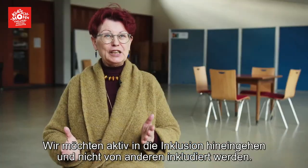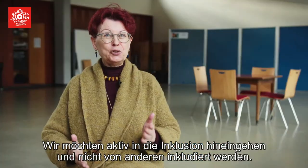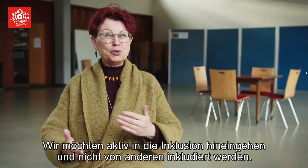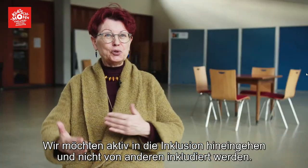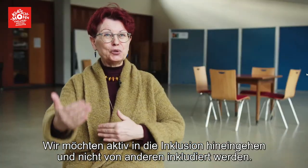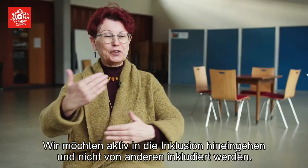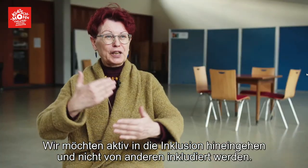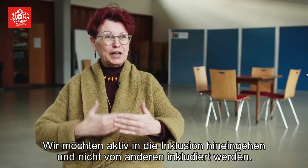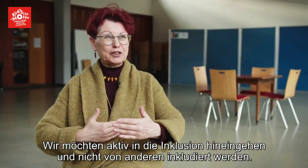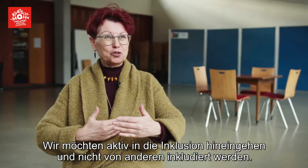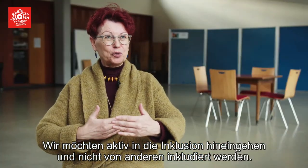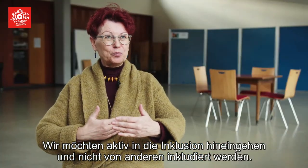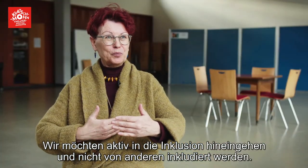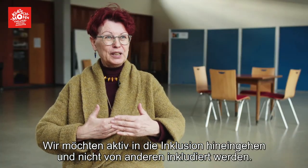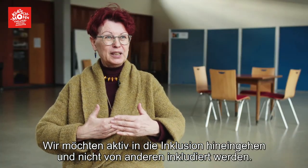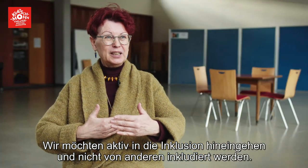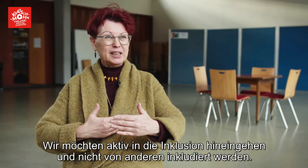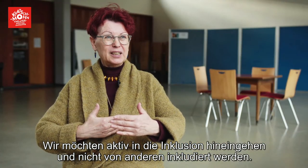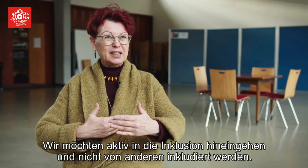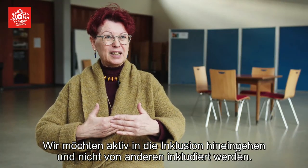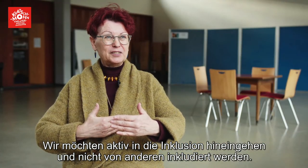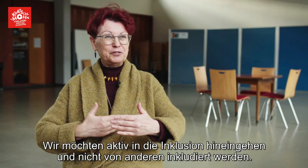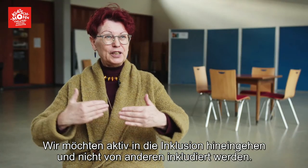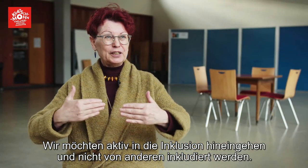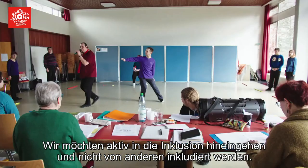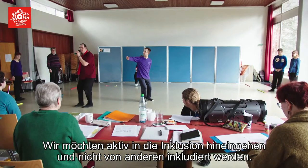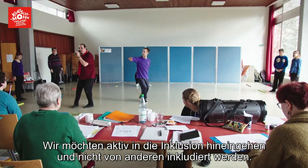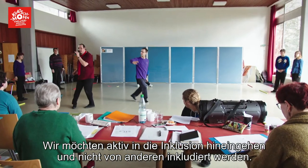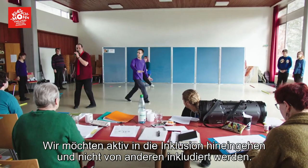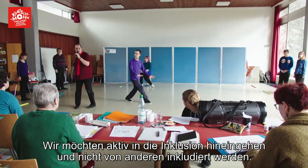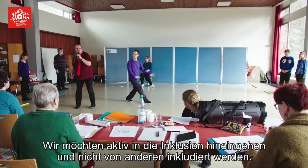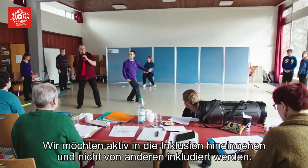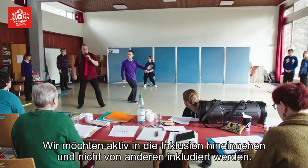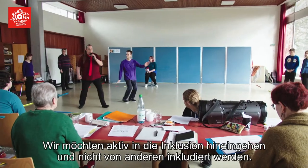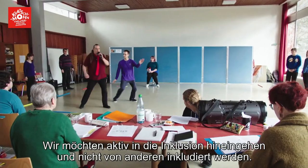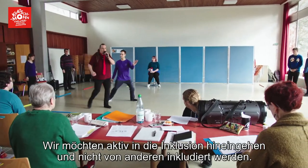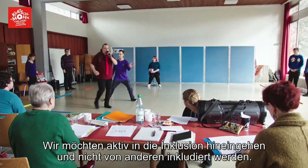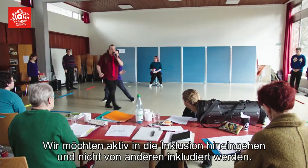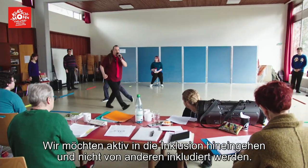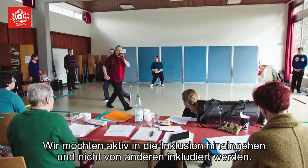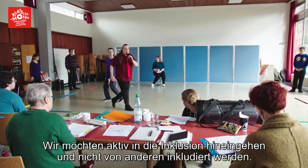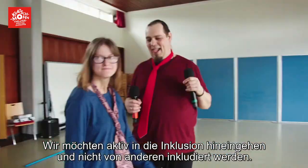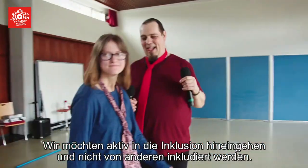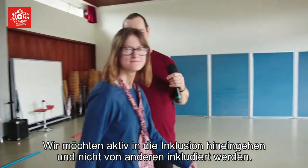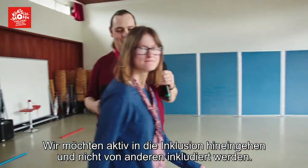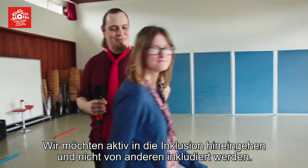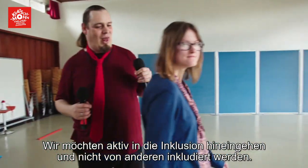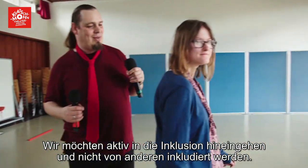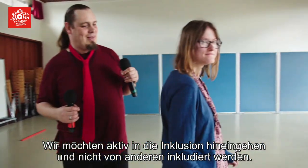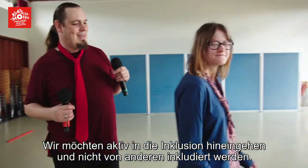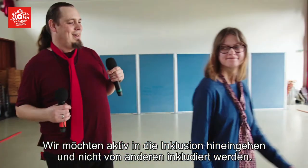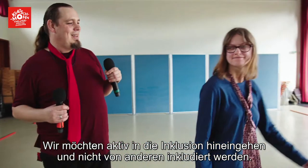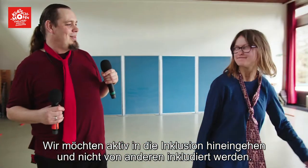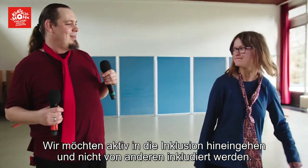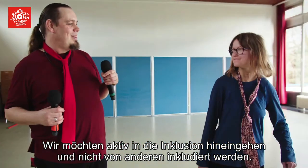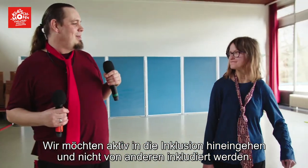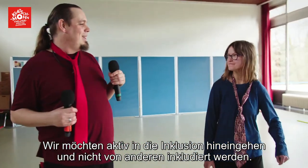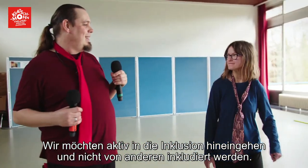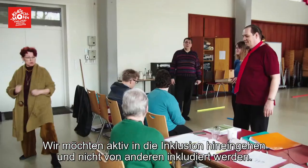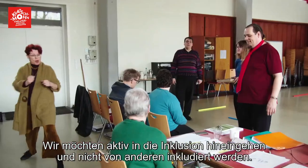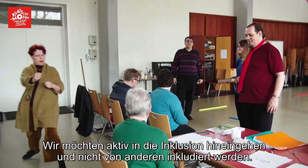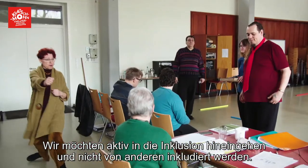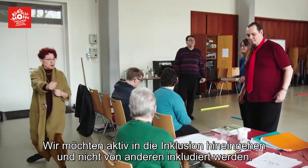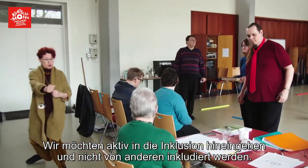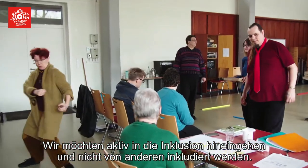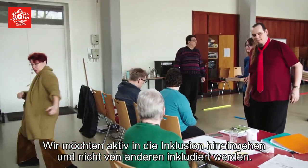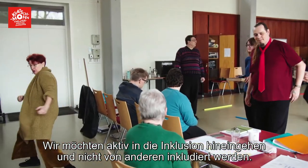wie Inklusion verkehrt rum. Wir wollen auch aktiv in die Inklusion hineingehen und